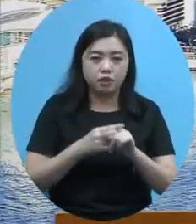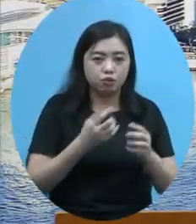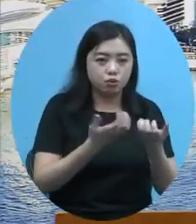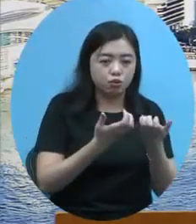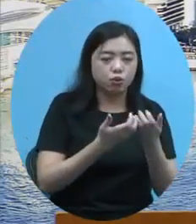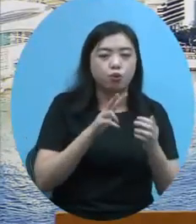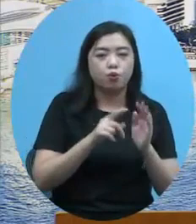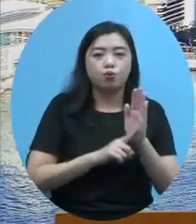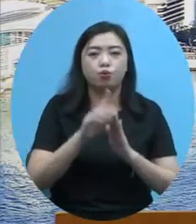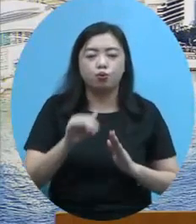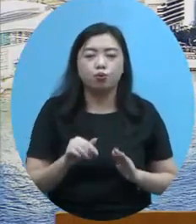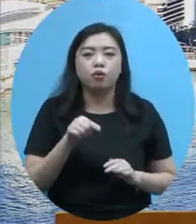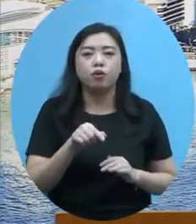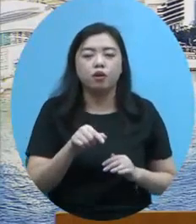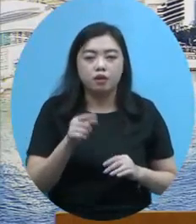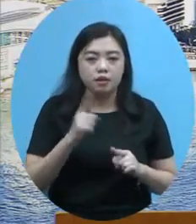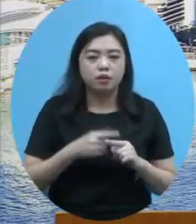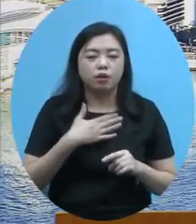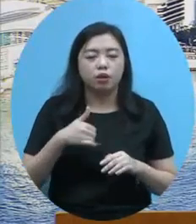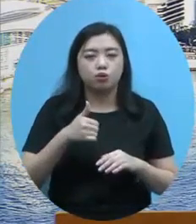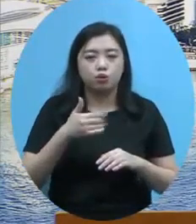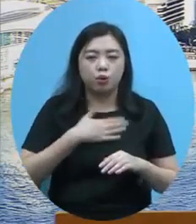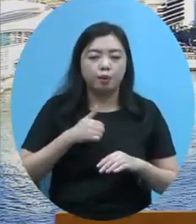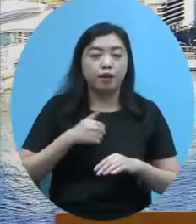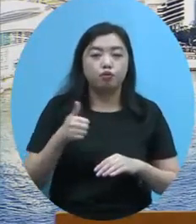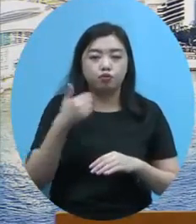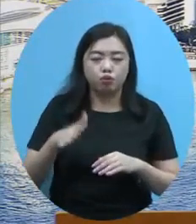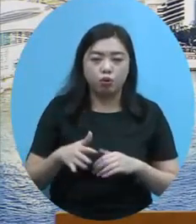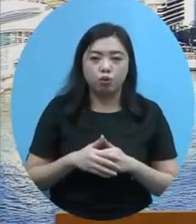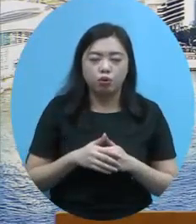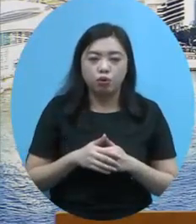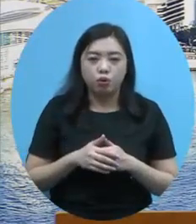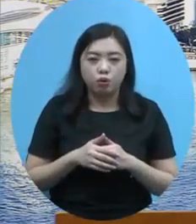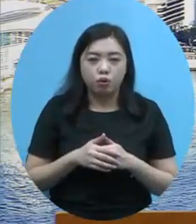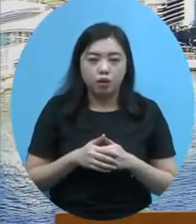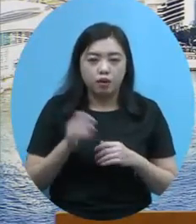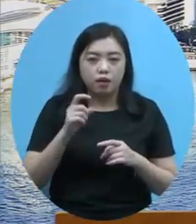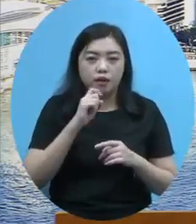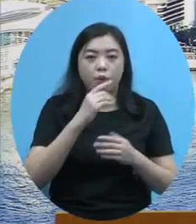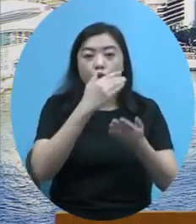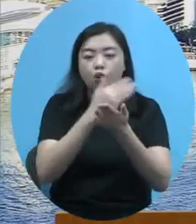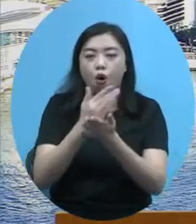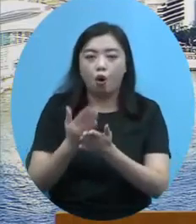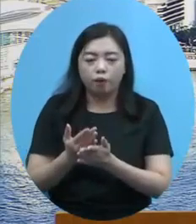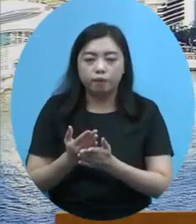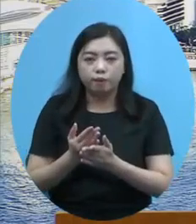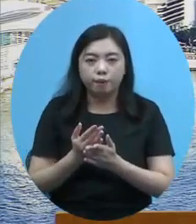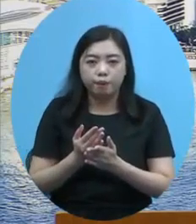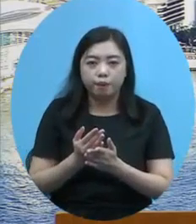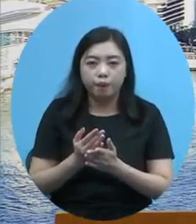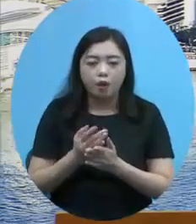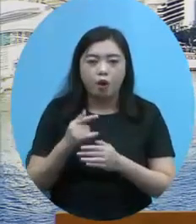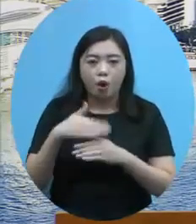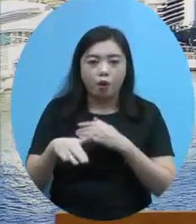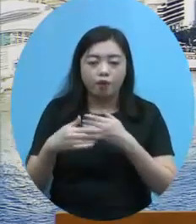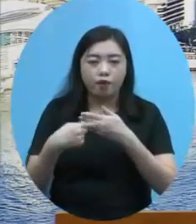會係上升嘅。咁呢個都係即係預期之內啦。咁但我哋都係即係有各項嘅即係外防輸